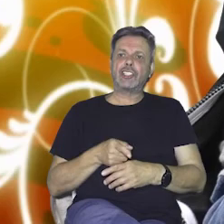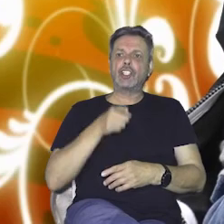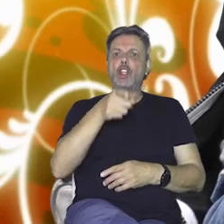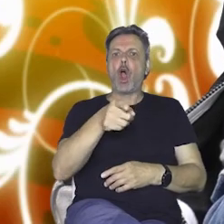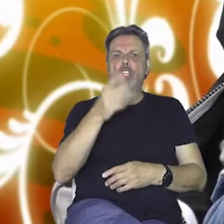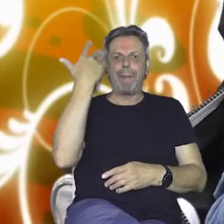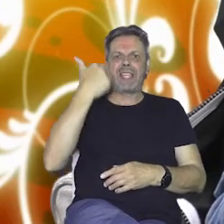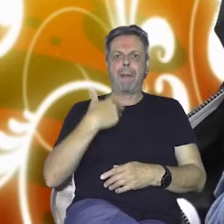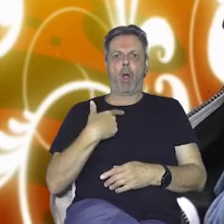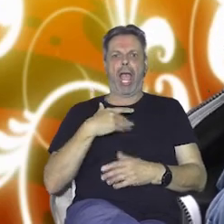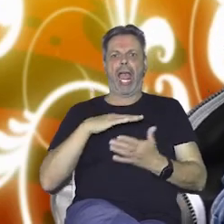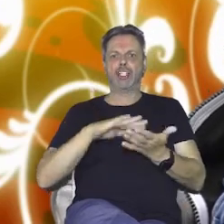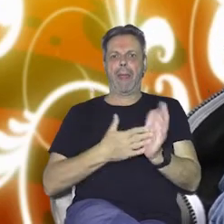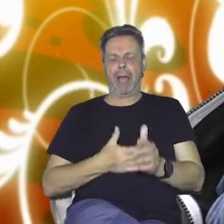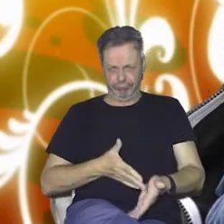žena.